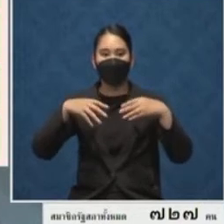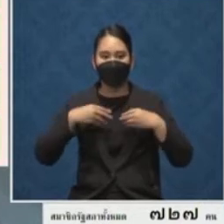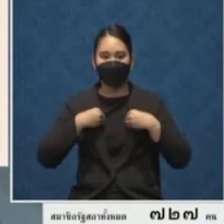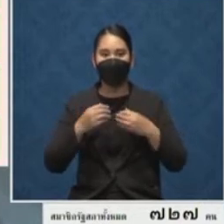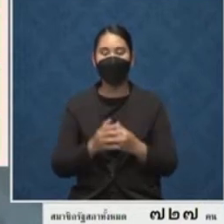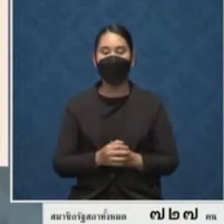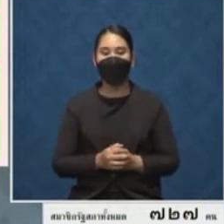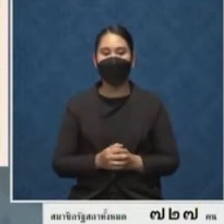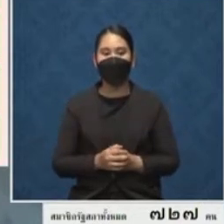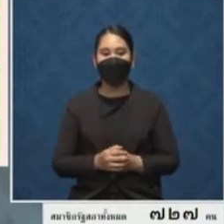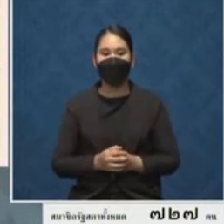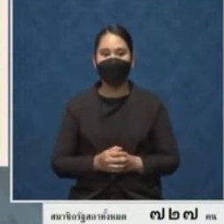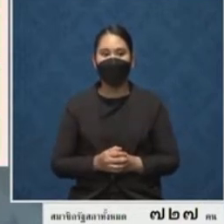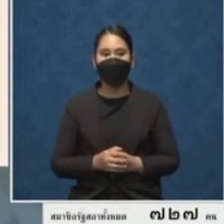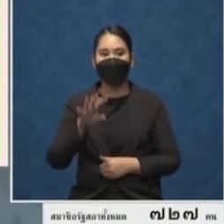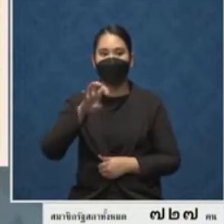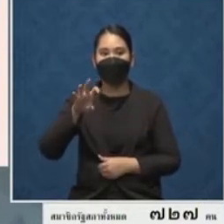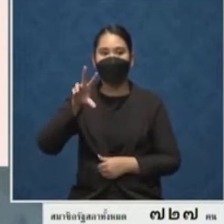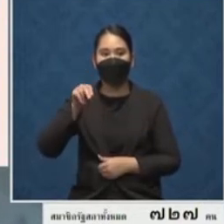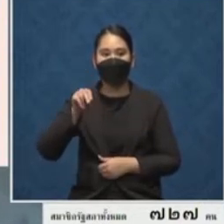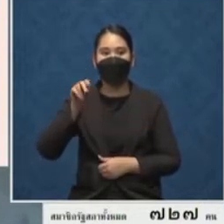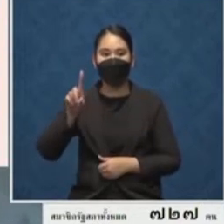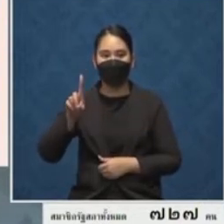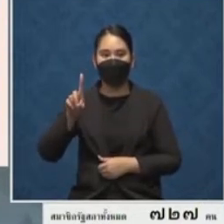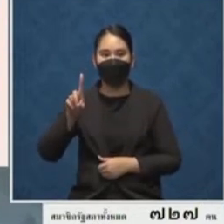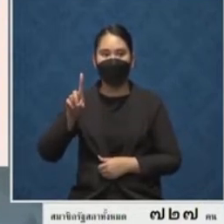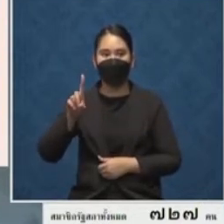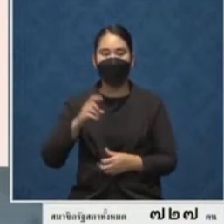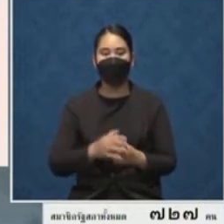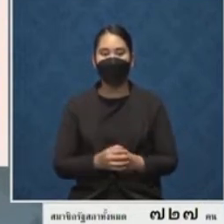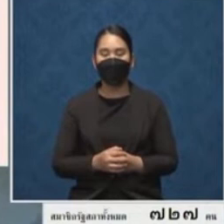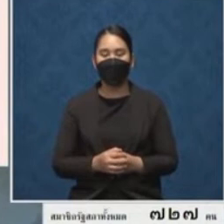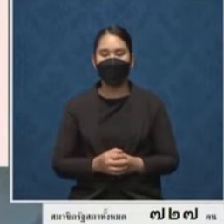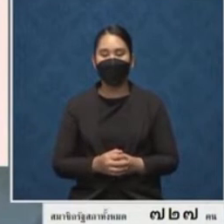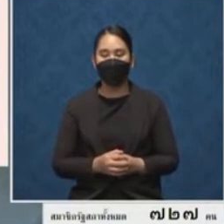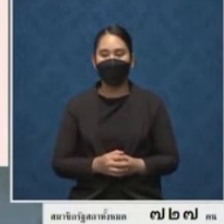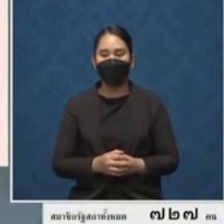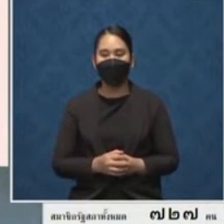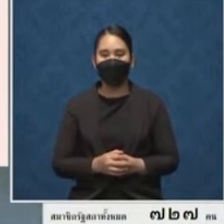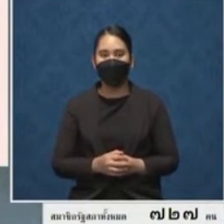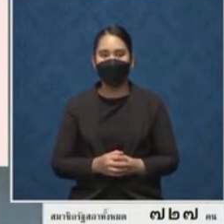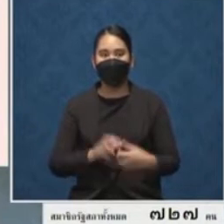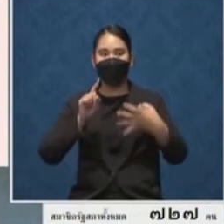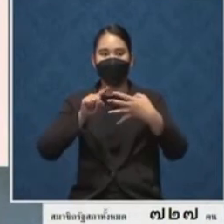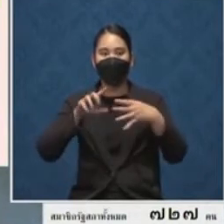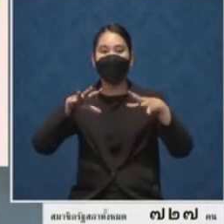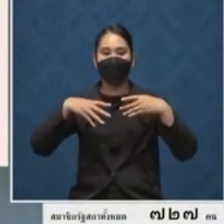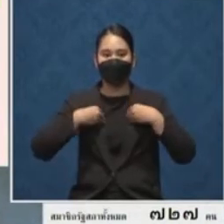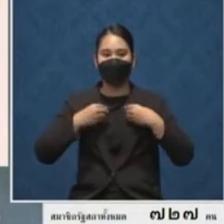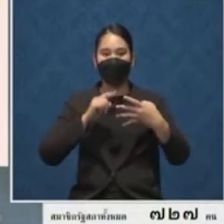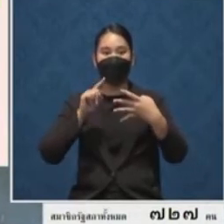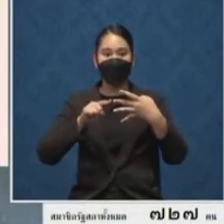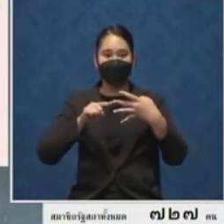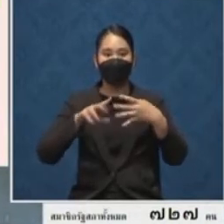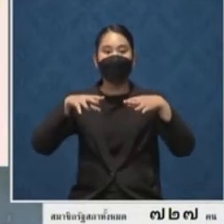431นายรัฐกิจผาลีพัฒน ์1รับหลักการ2รับหลักการ3รับ